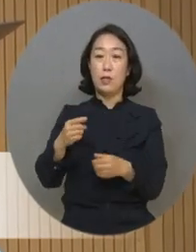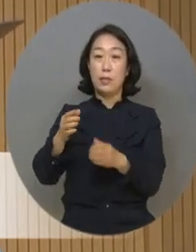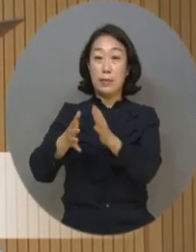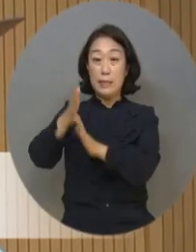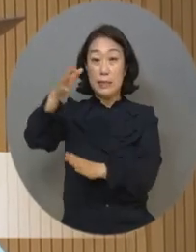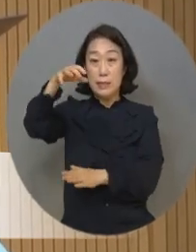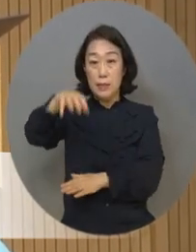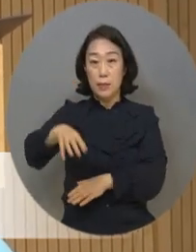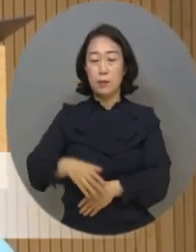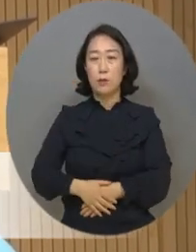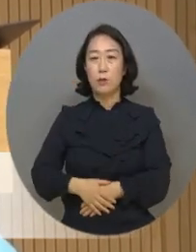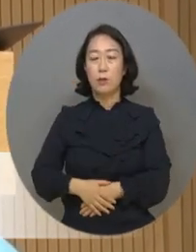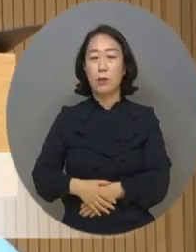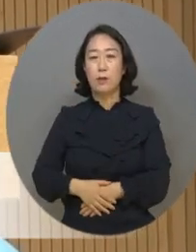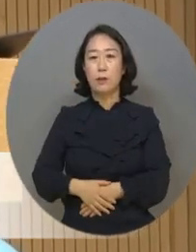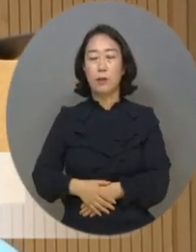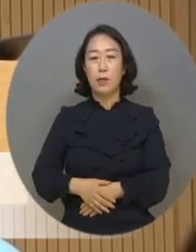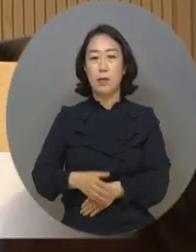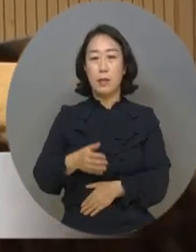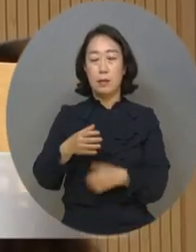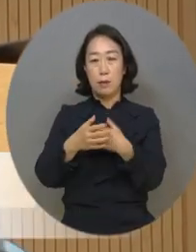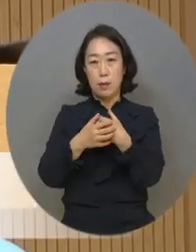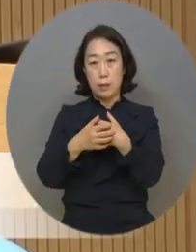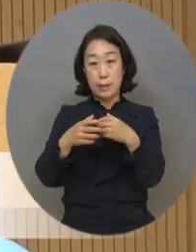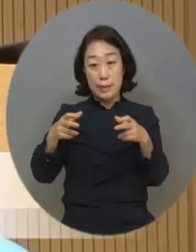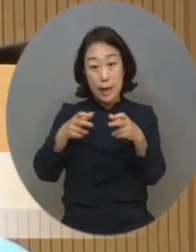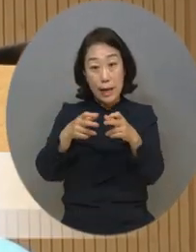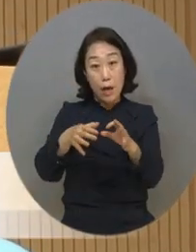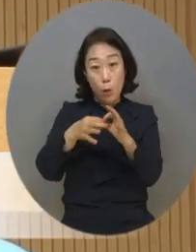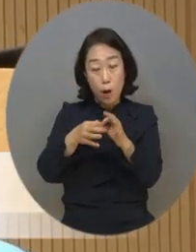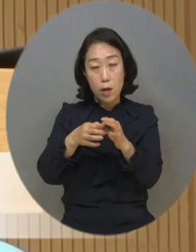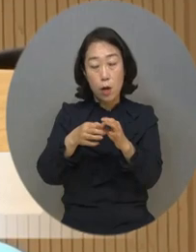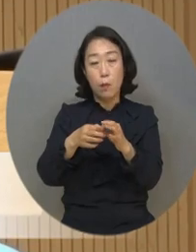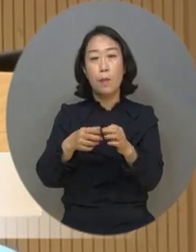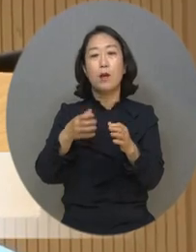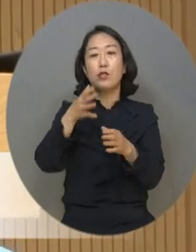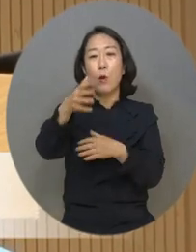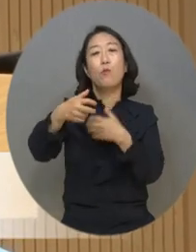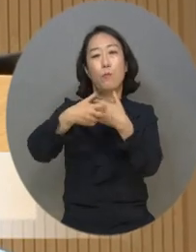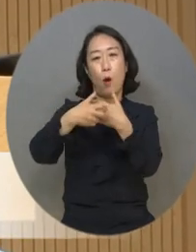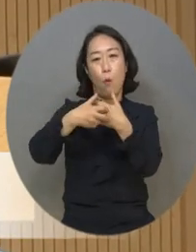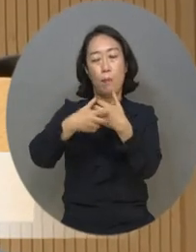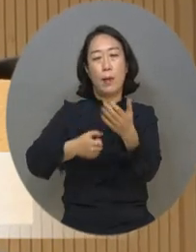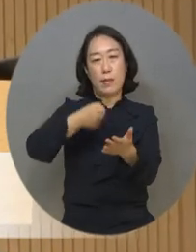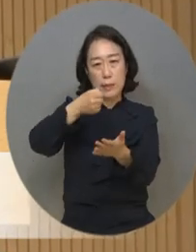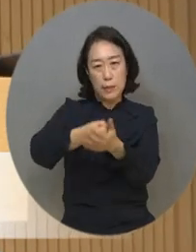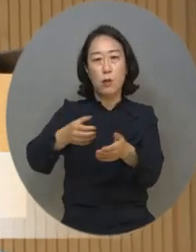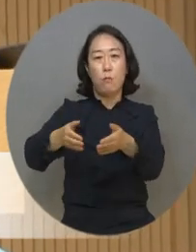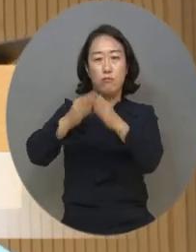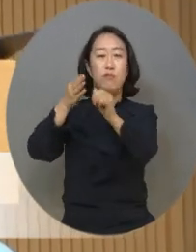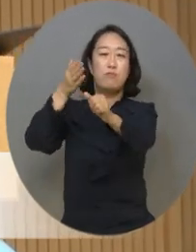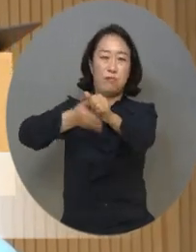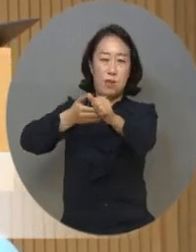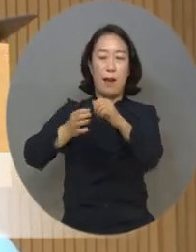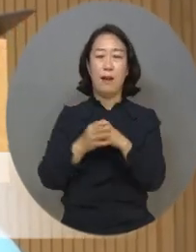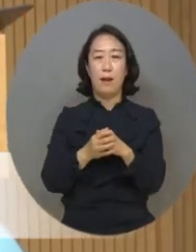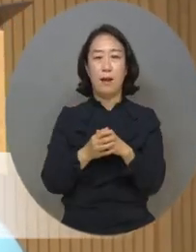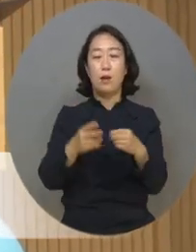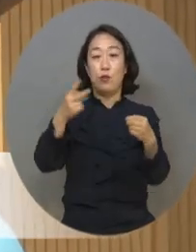의정부시의 진로가족별 장애인 전문병원을 지정 또는 설치하여 주시기 바랍니다.